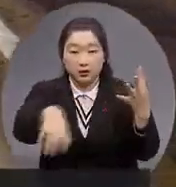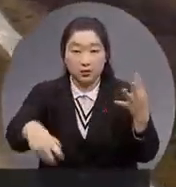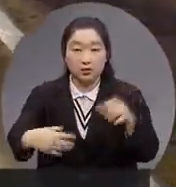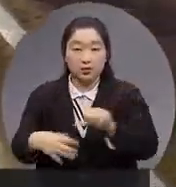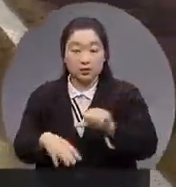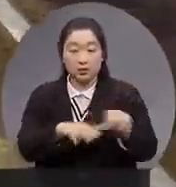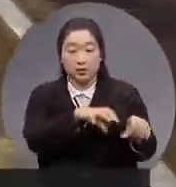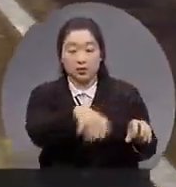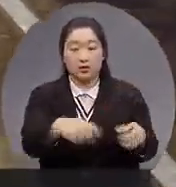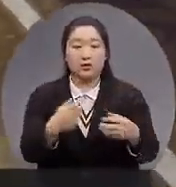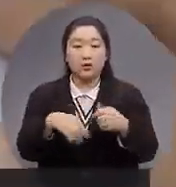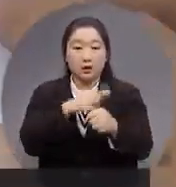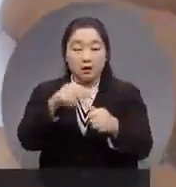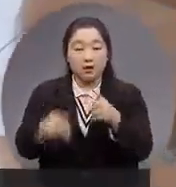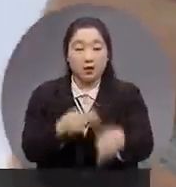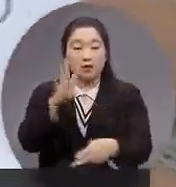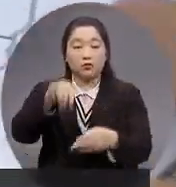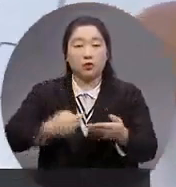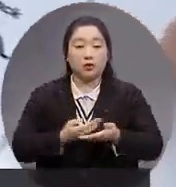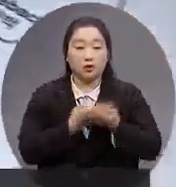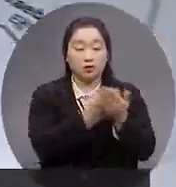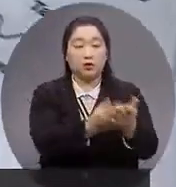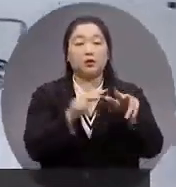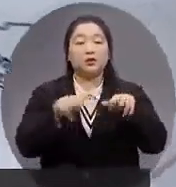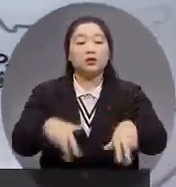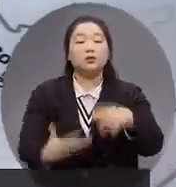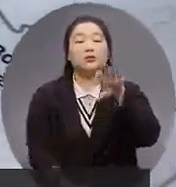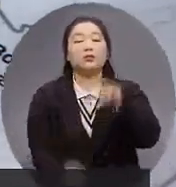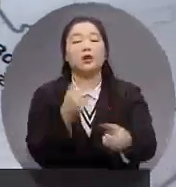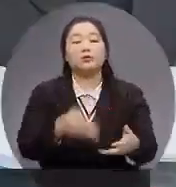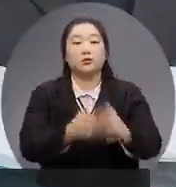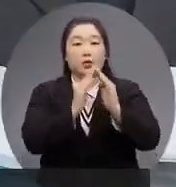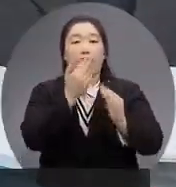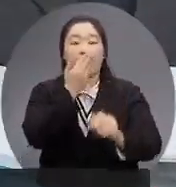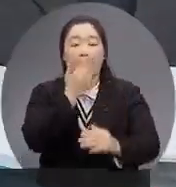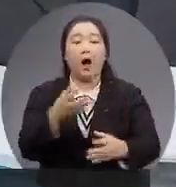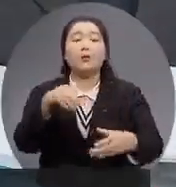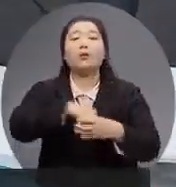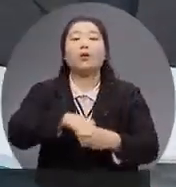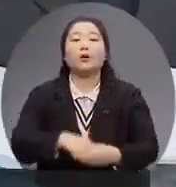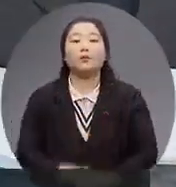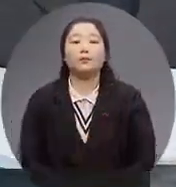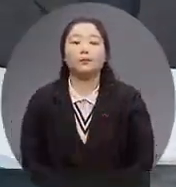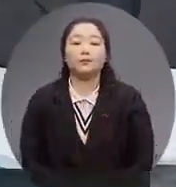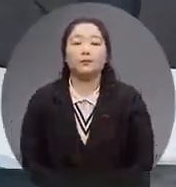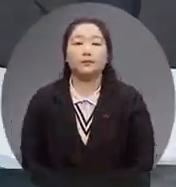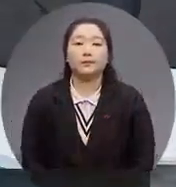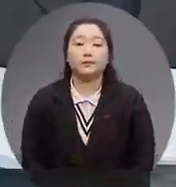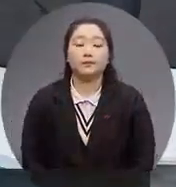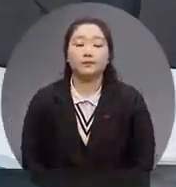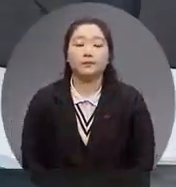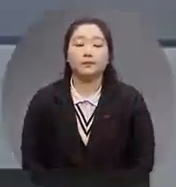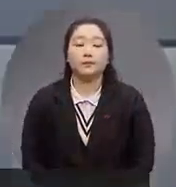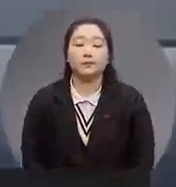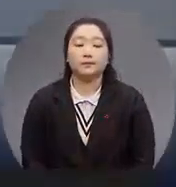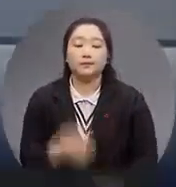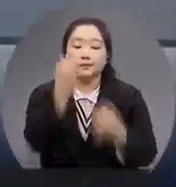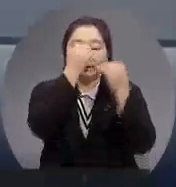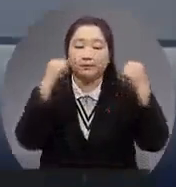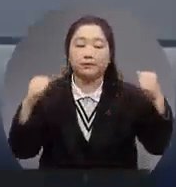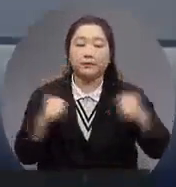5개 부지를 산업부에 제출했는데 당장이라도 착공할 수 있는 산업단지도 포함돼 있습니다 충북은